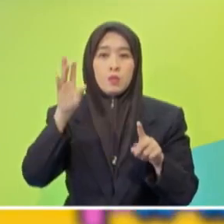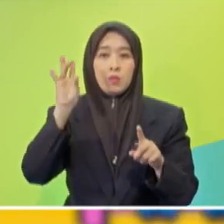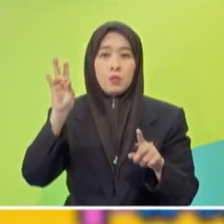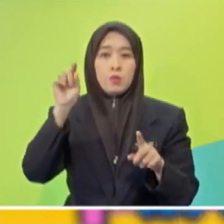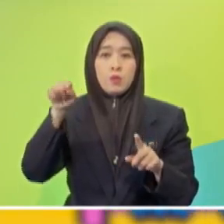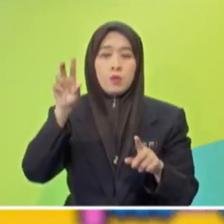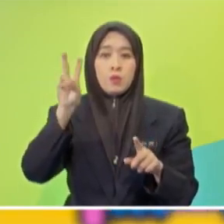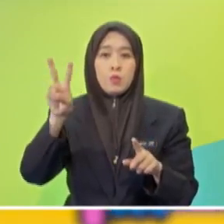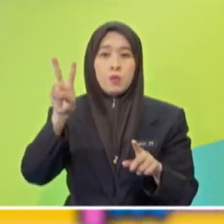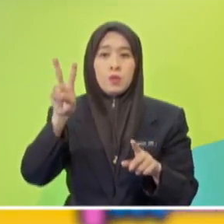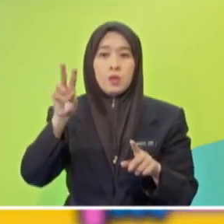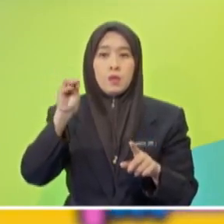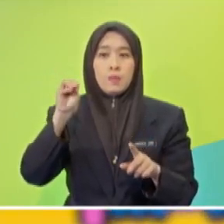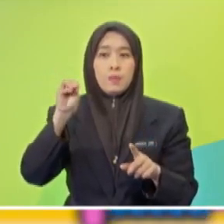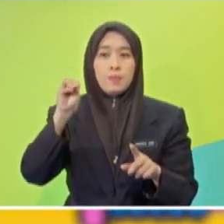2